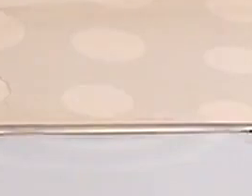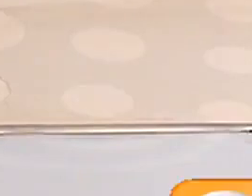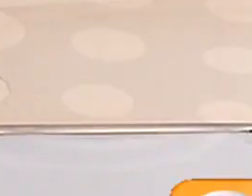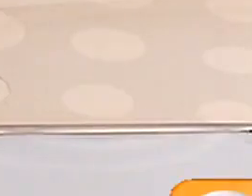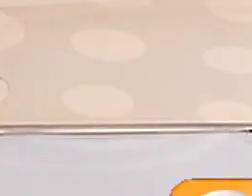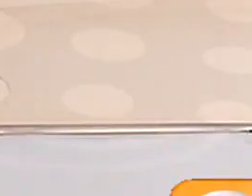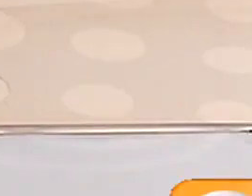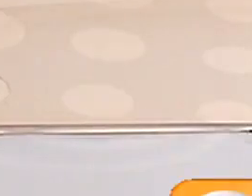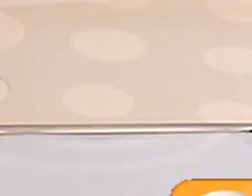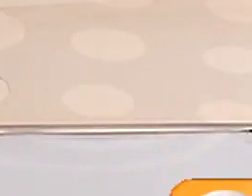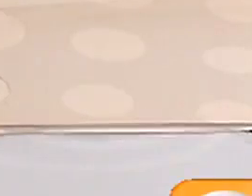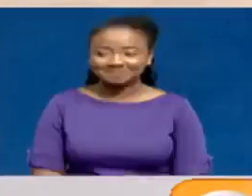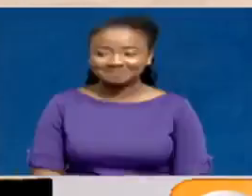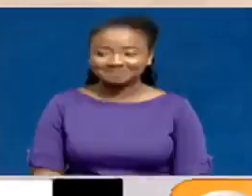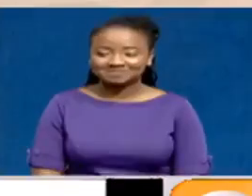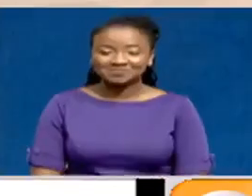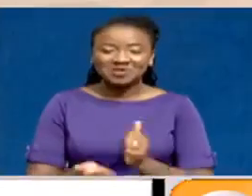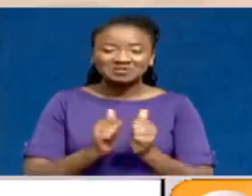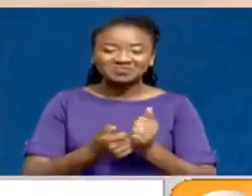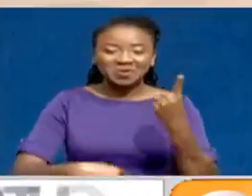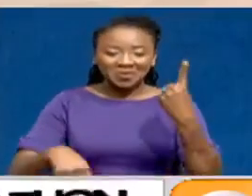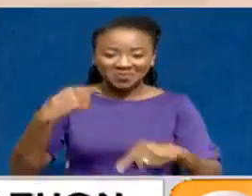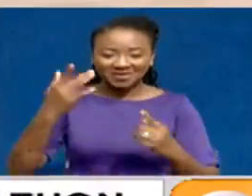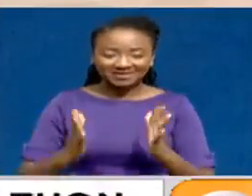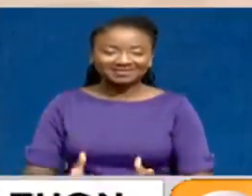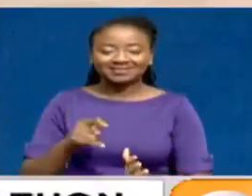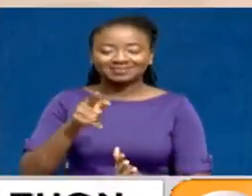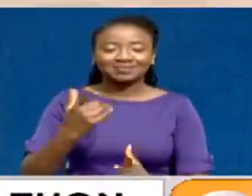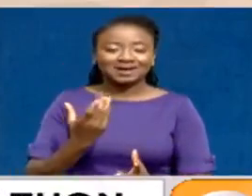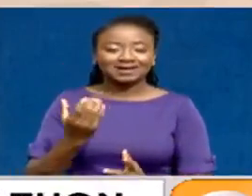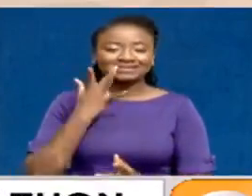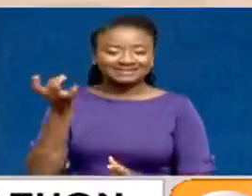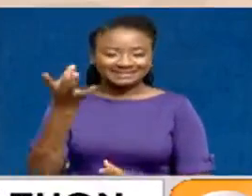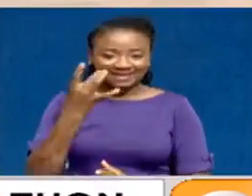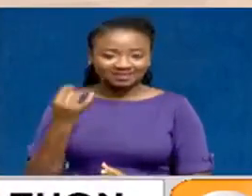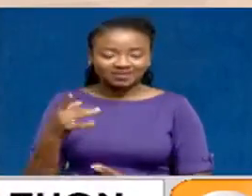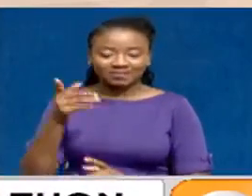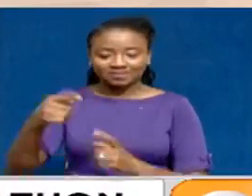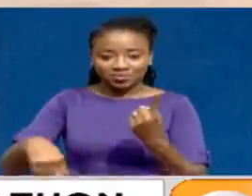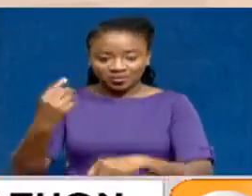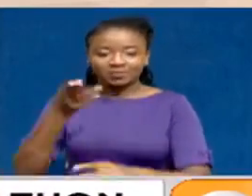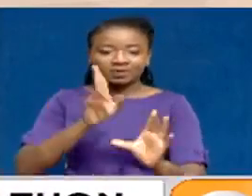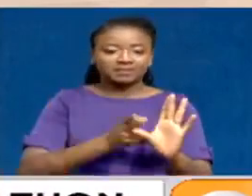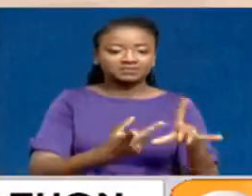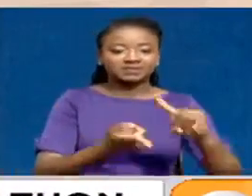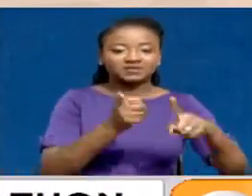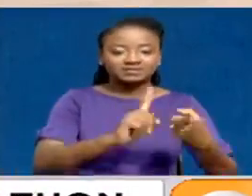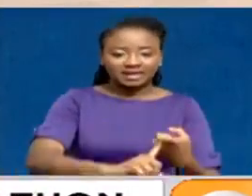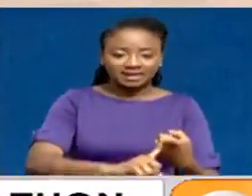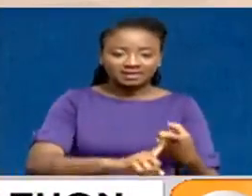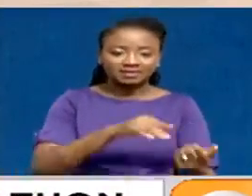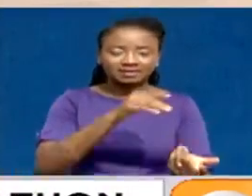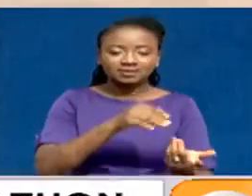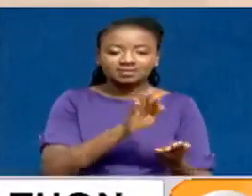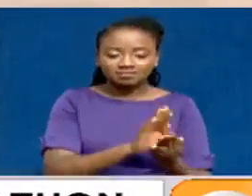Viwanjani sasa, ambapo mshindi wa nishani ya shaba katika mbio za mita 10,000 atashiriki mashindano ya mwaka huu ya mbio za Standard Chartered